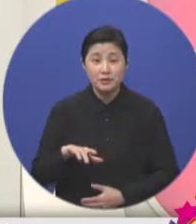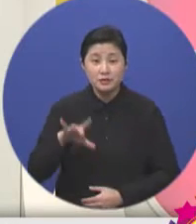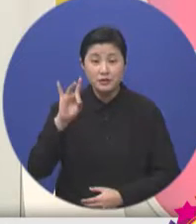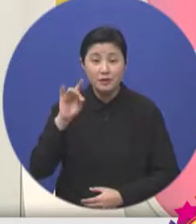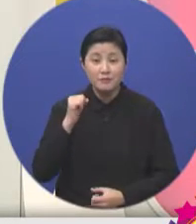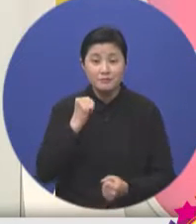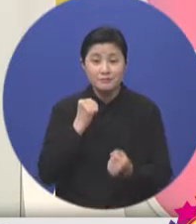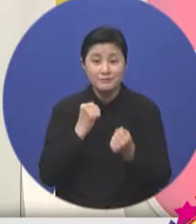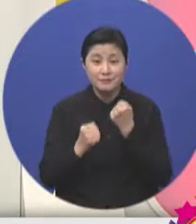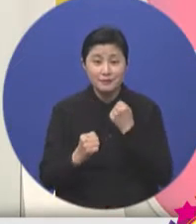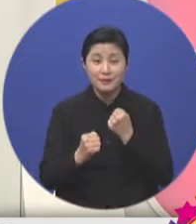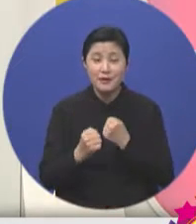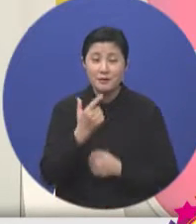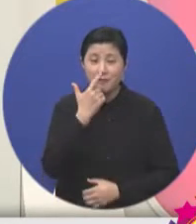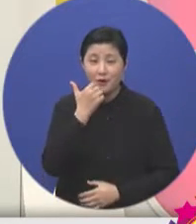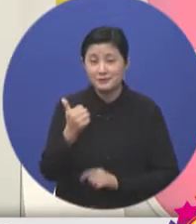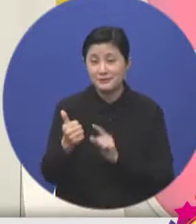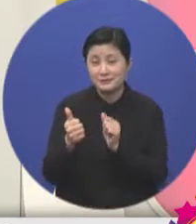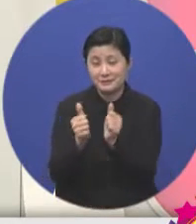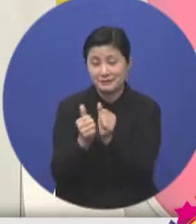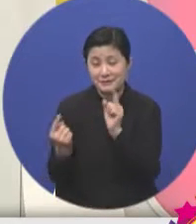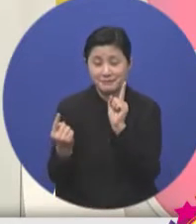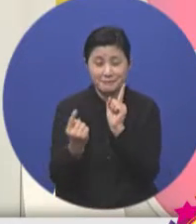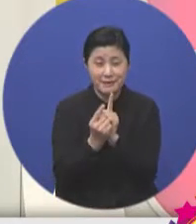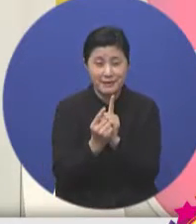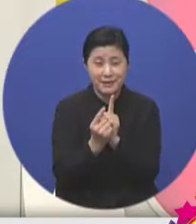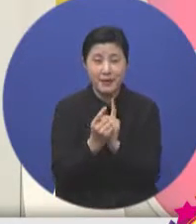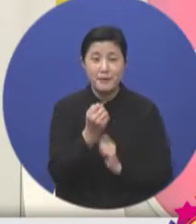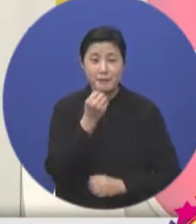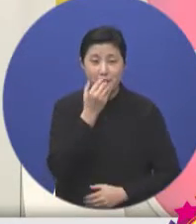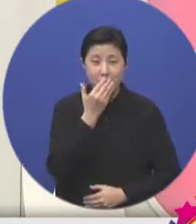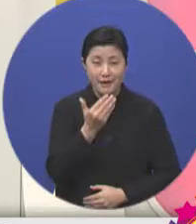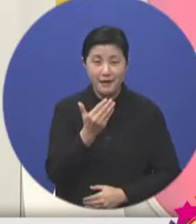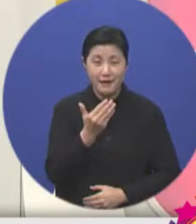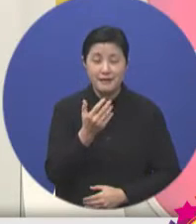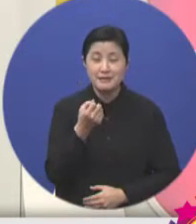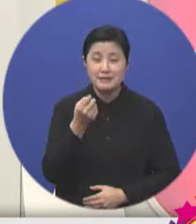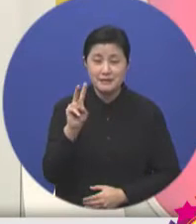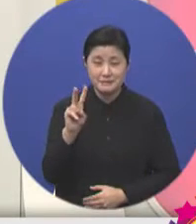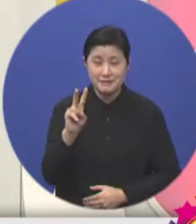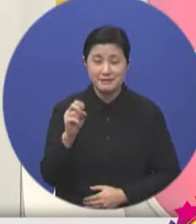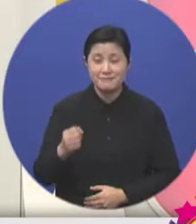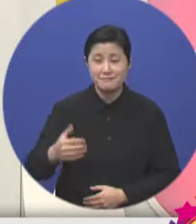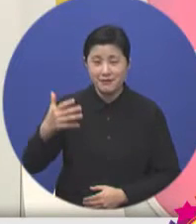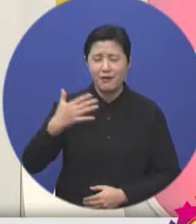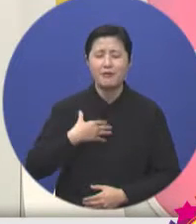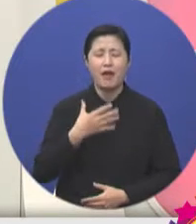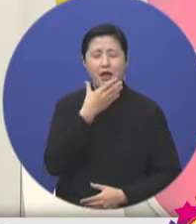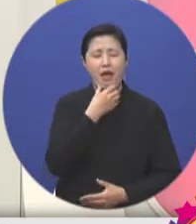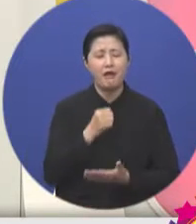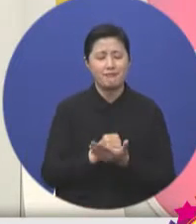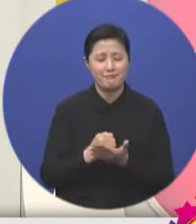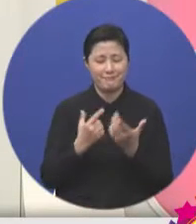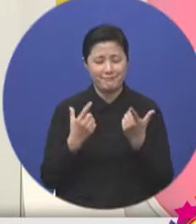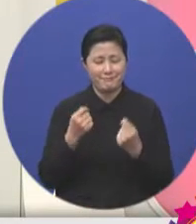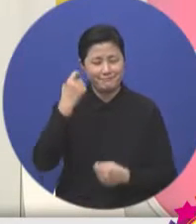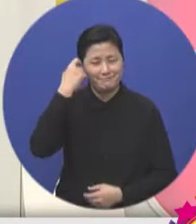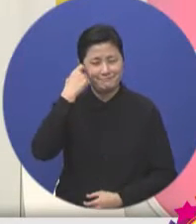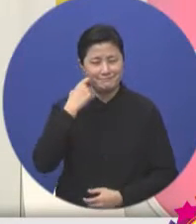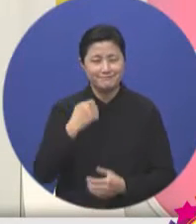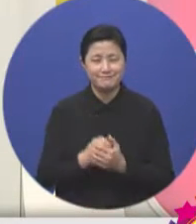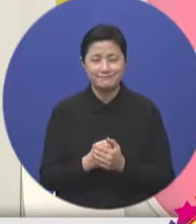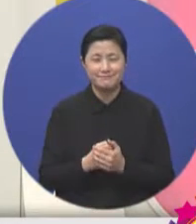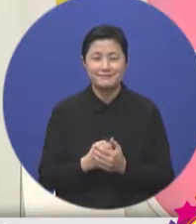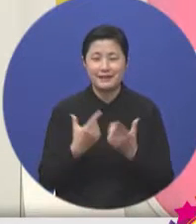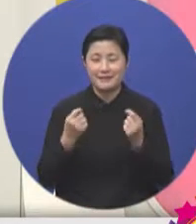처음 보셨는데 이렇게 멋진 남자를 또 만날 수 있는 날 TV를 딱 키신 거예요. 아, 제가 행운인 것 같아요. 아,